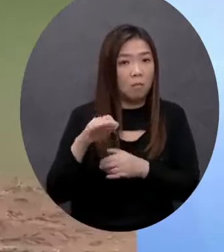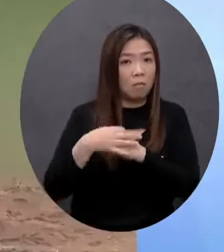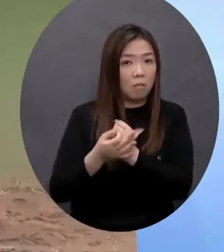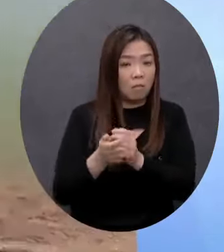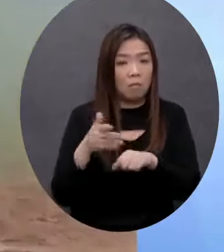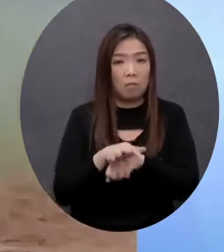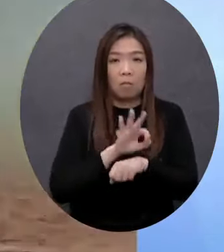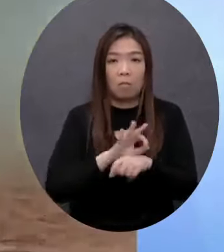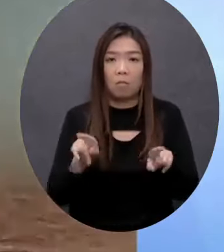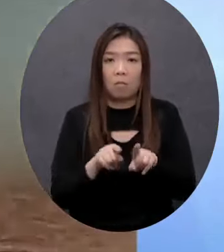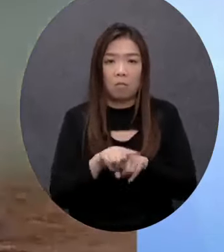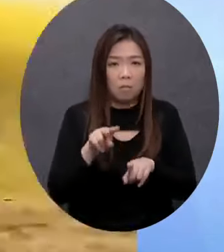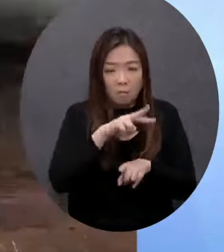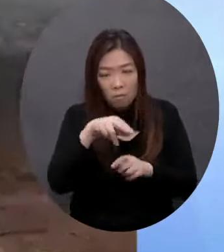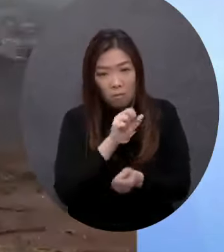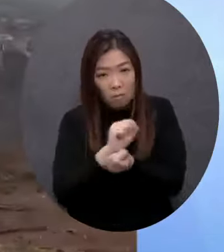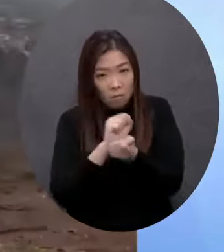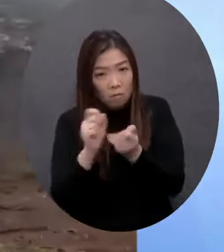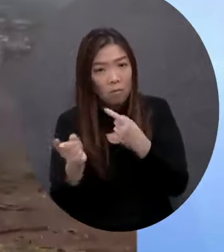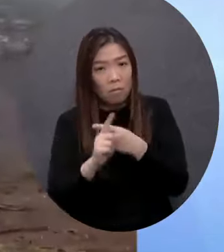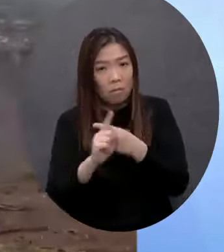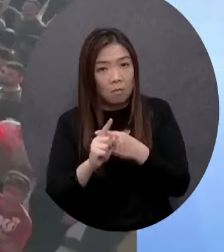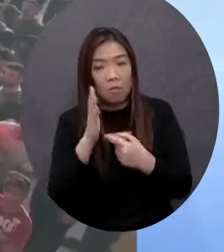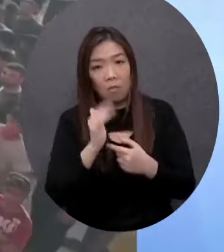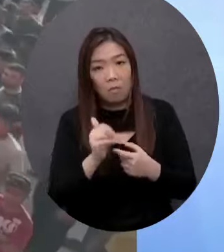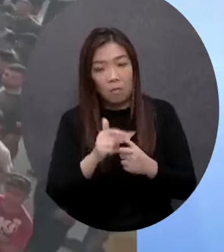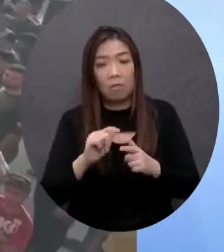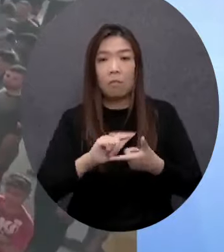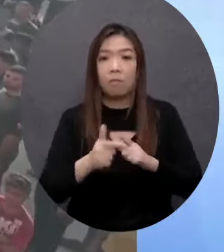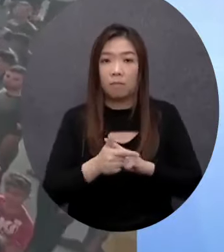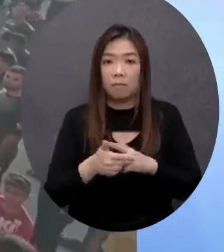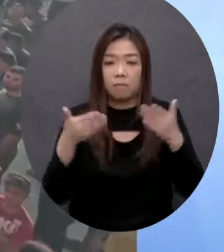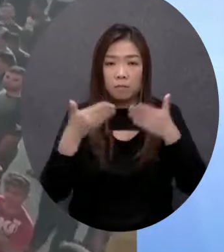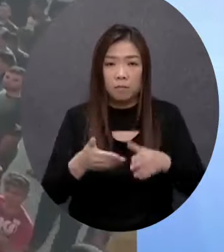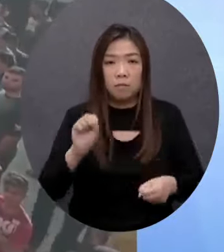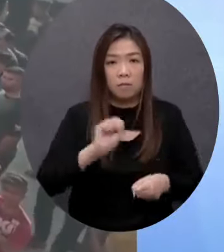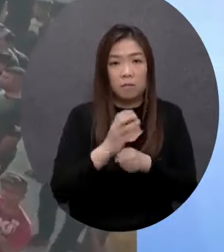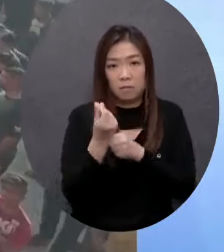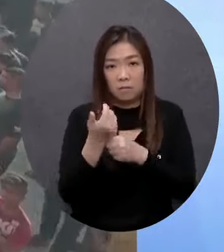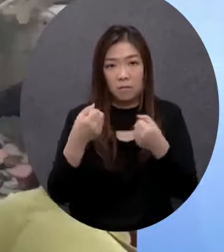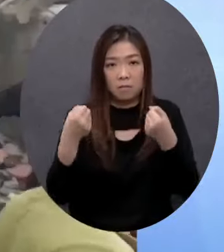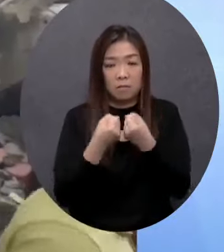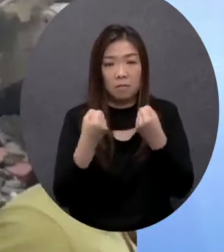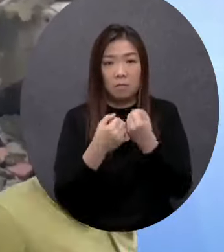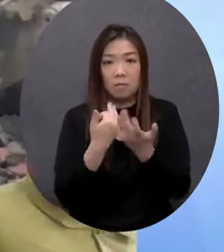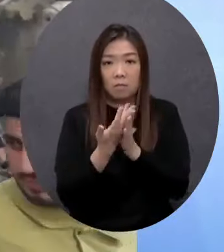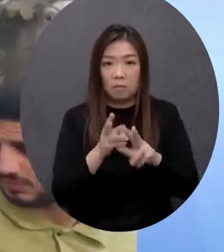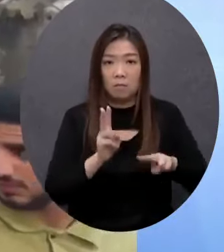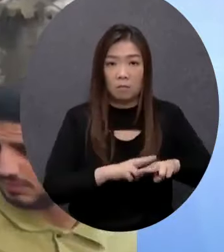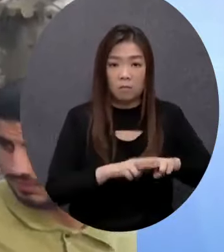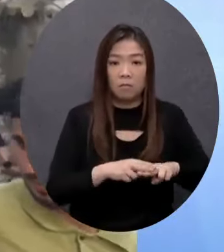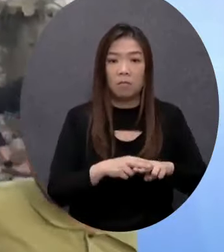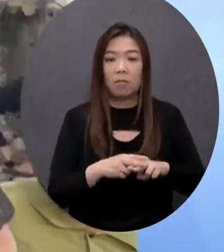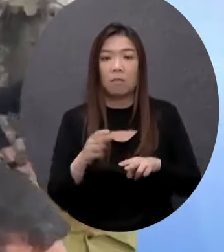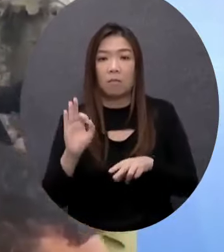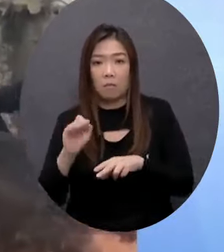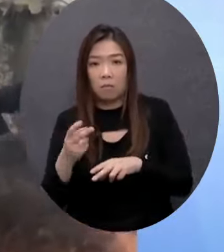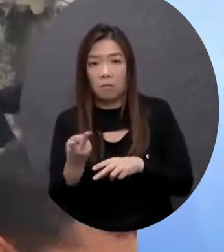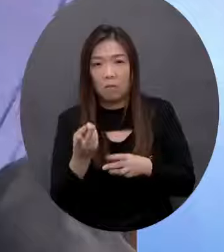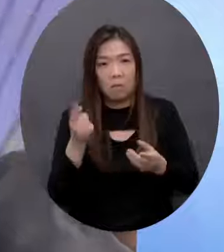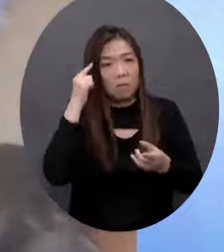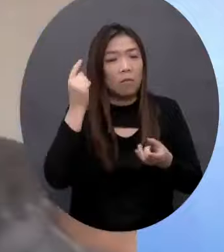一起找到解決危機的合理路徑。對於加沙衝突，中法兩國有很多共識，應該加強